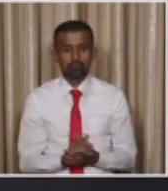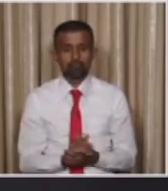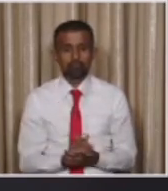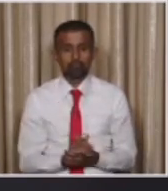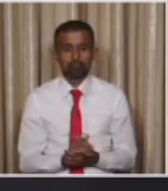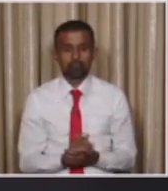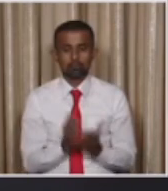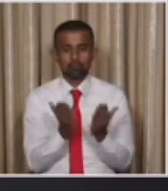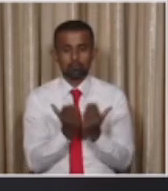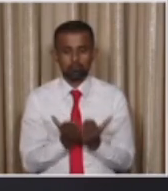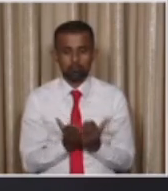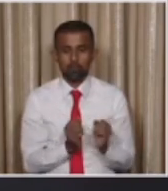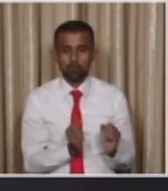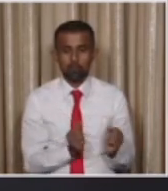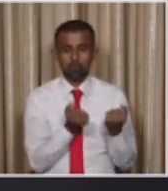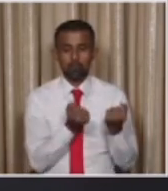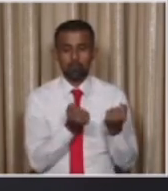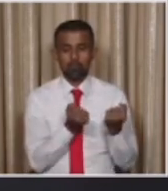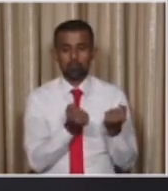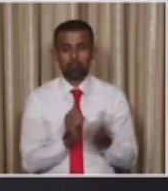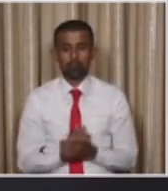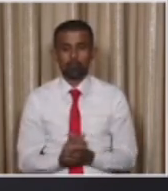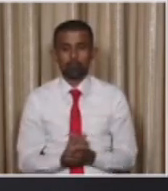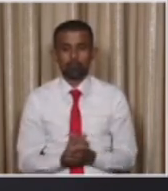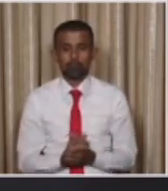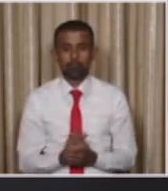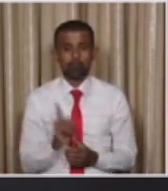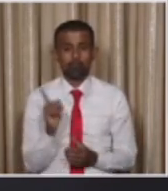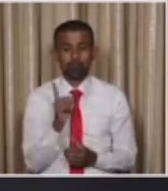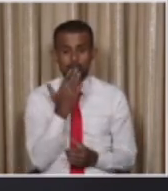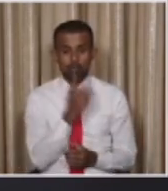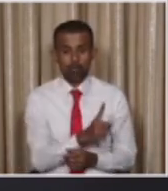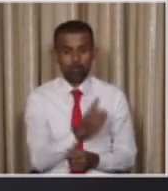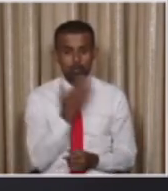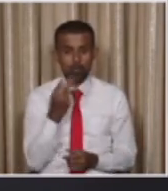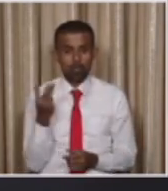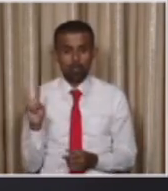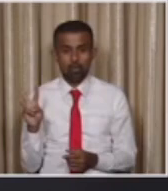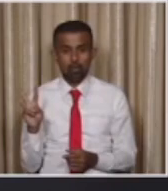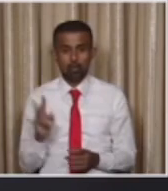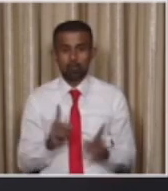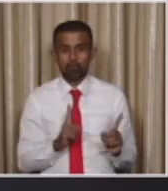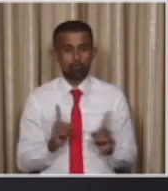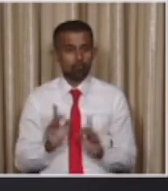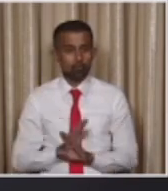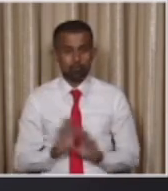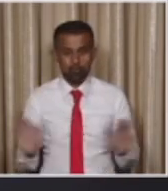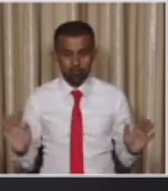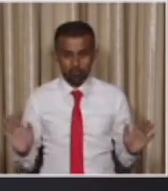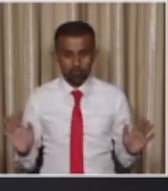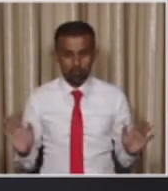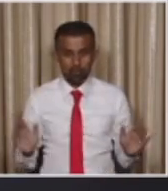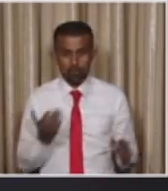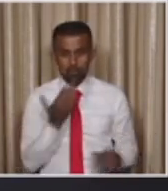ඒ විෂය මාලාවන් පටන් ගන්නේ පළවෙනි ශ්‍රේණිය ඉඳන් 13 වෙනි ශ්‍රේණියට පමණක් නොවිය යුතුයි.